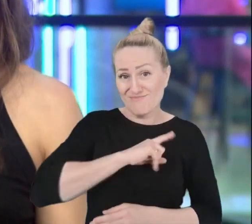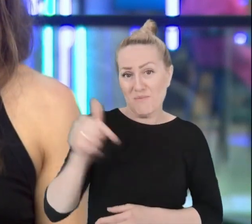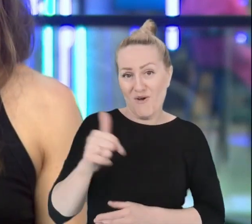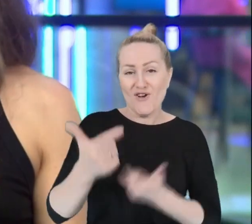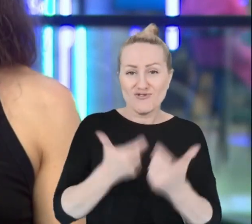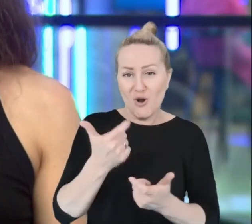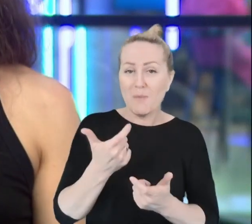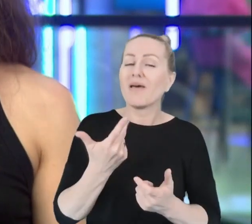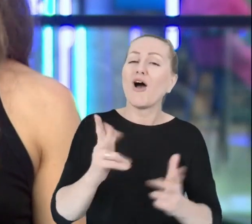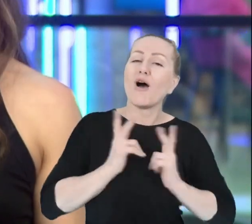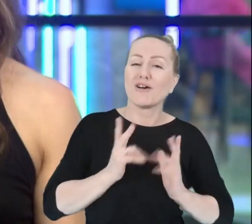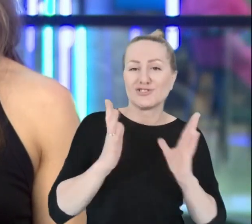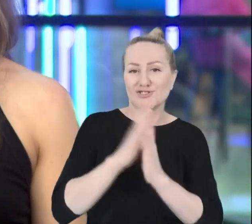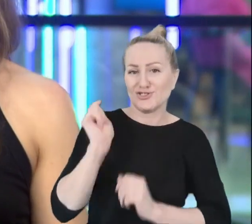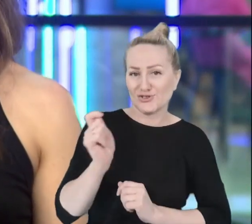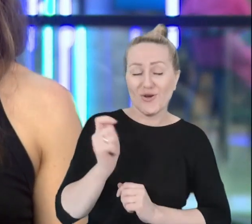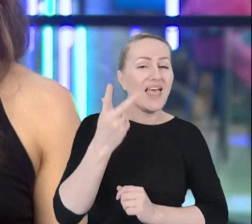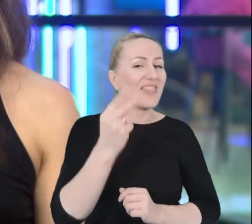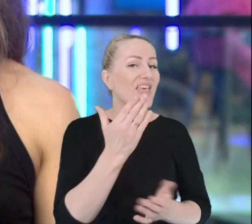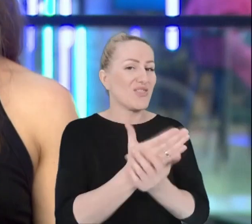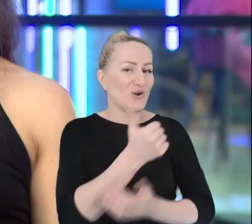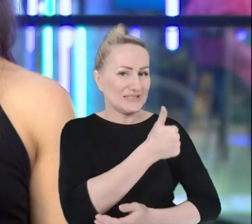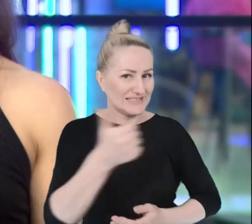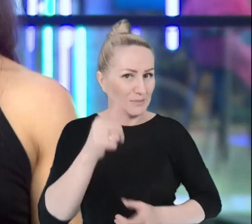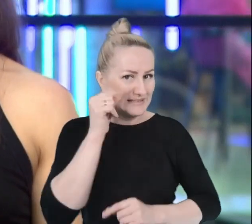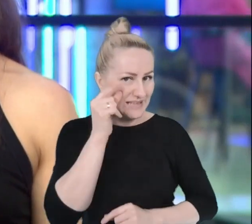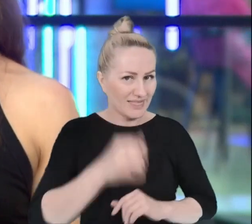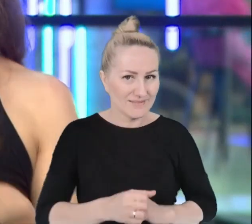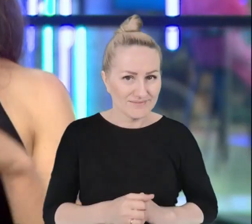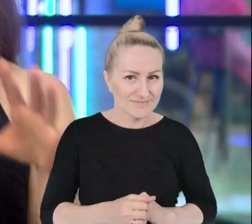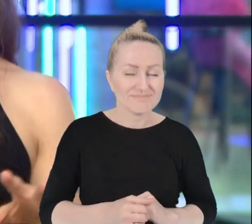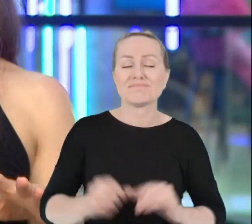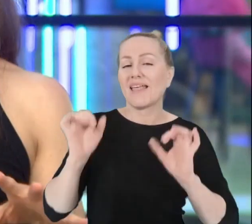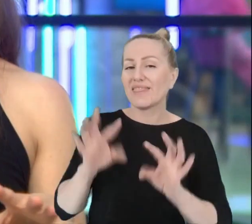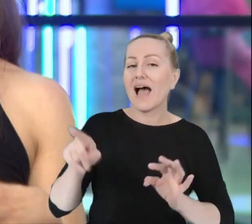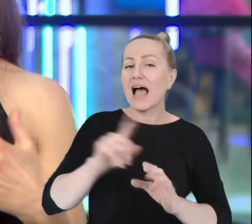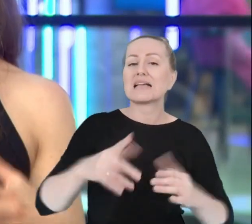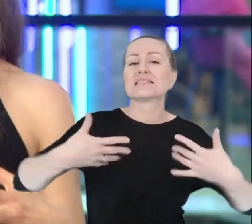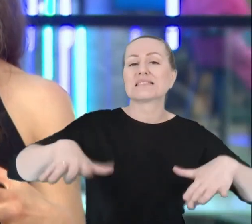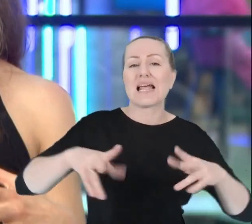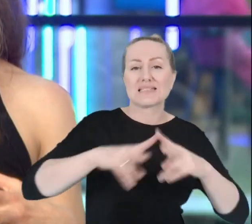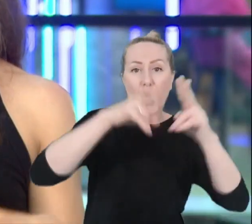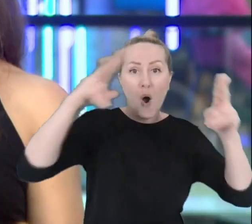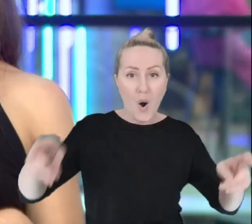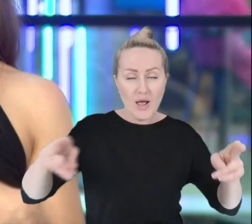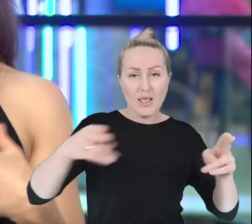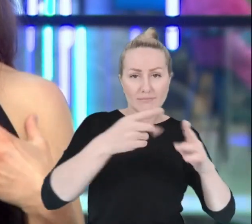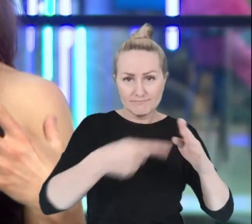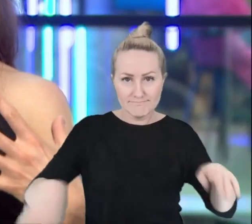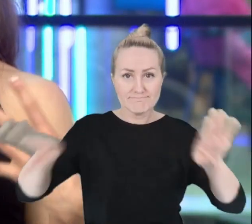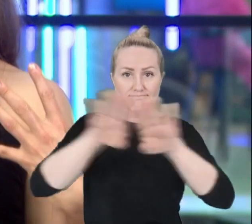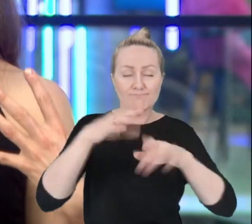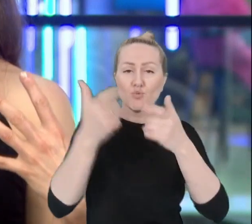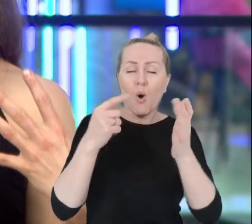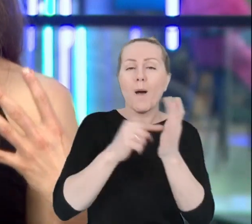pracować. I nie sen. Tak jest. Domykanie cyklu stresu i to jest dłuższy temat, więc tutaj nie będę się nad tym rozwodzić, natomiast